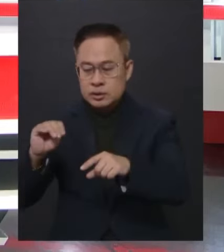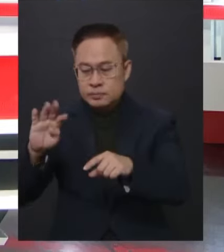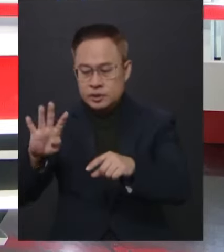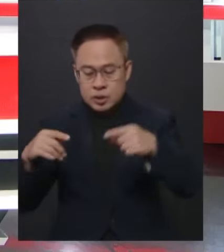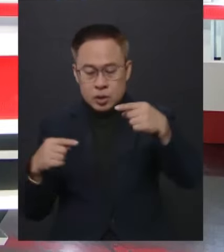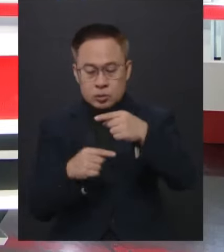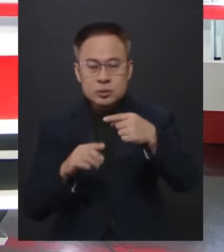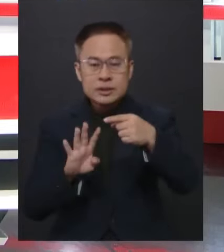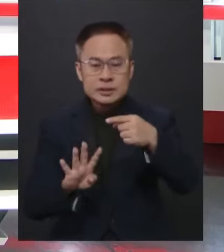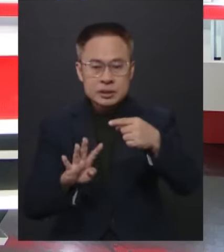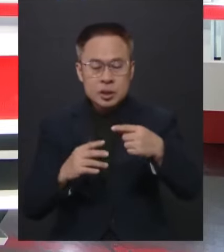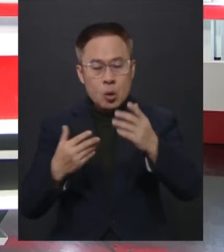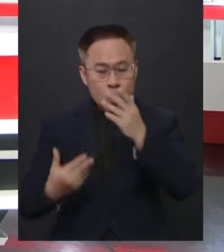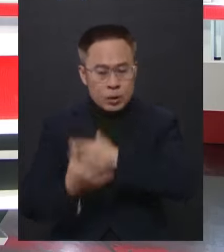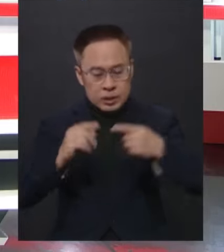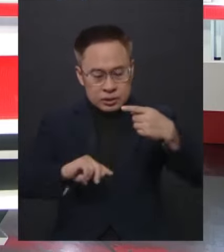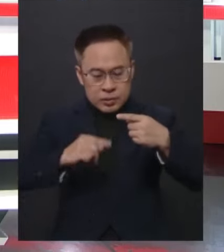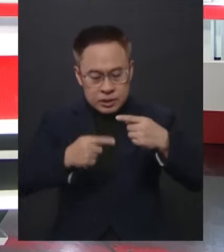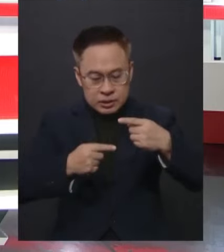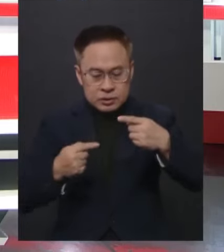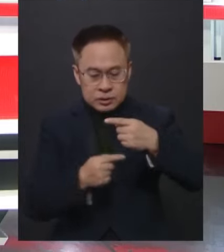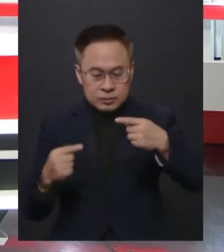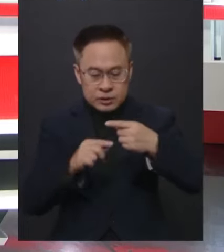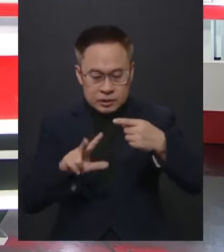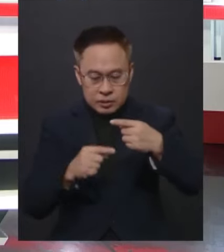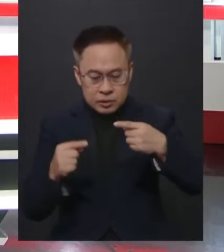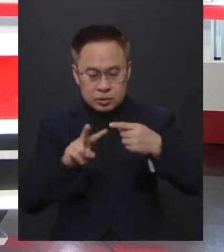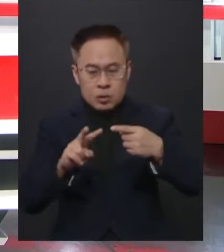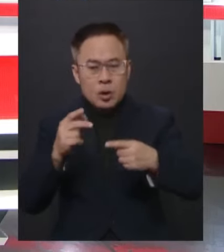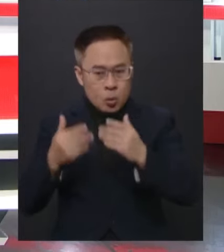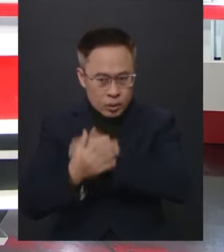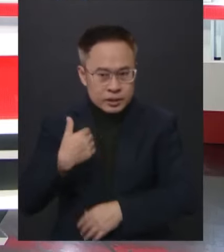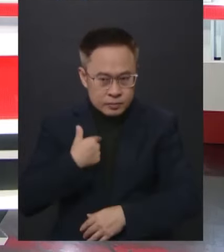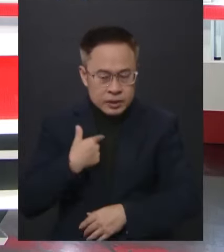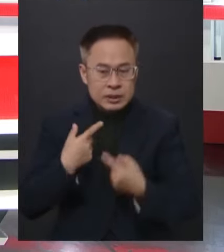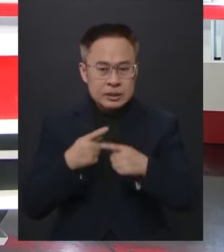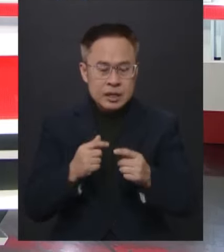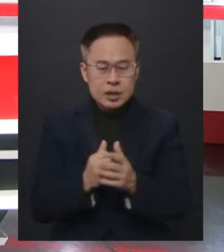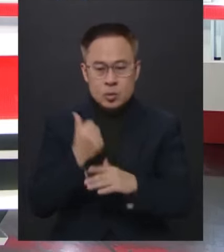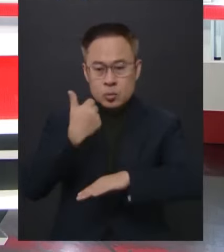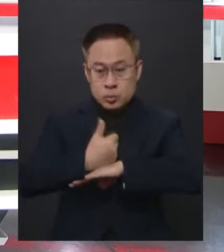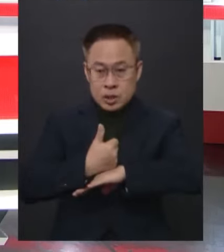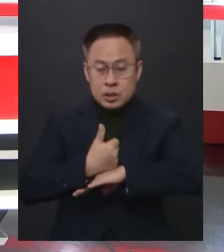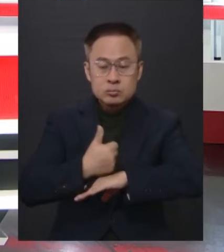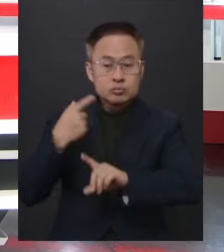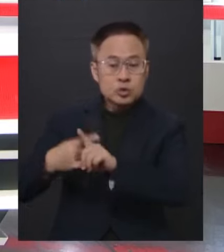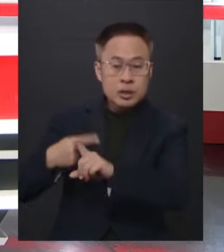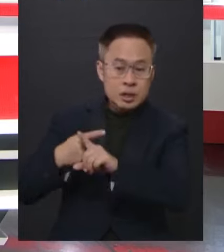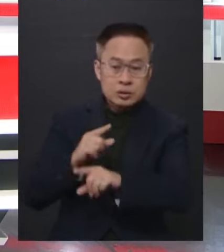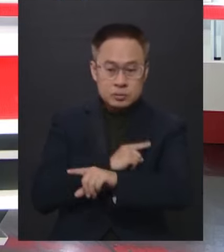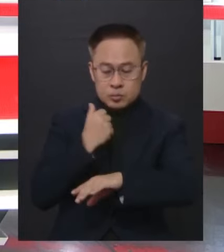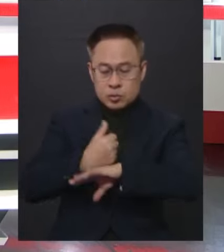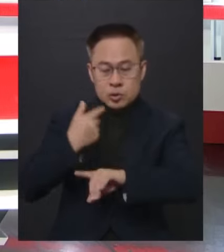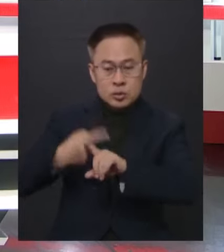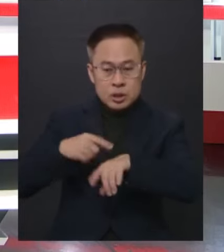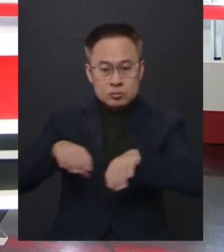แต่ว่าการเปลี่ยนแปลงในครั้งนี้ก็อาจจะต้องใช้เวลาสักพักในการปรับจูนนะคะแล้วก็ต้องดูว่าทางโค้ชก๊อฟจะเข้